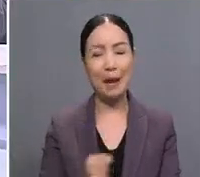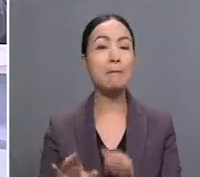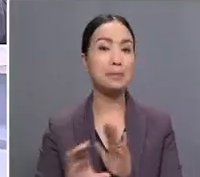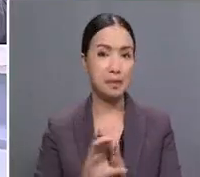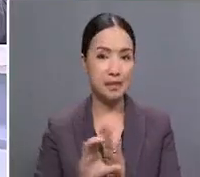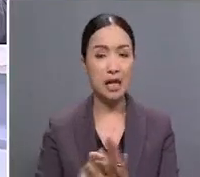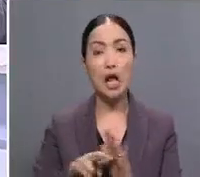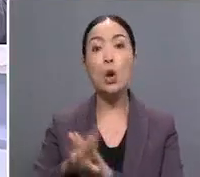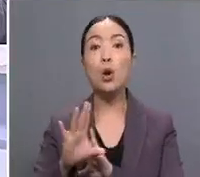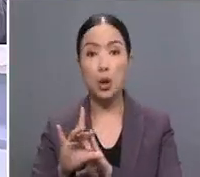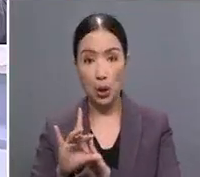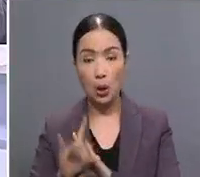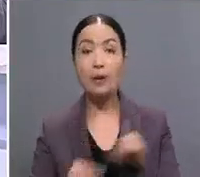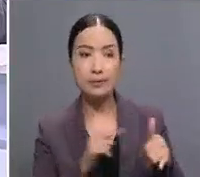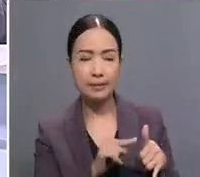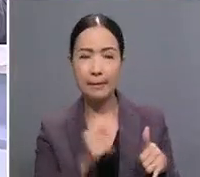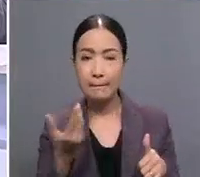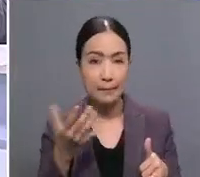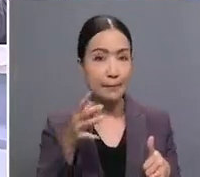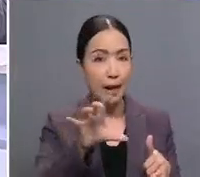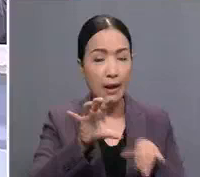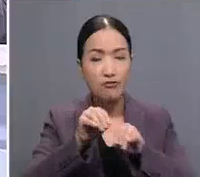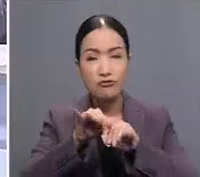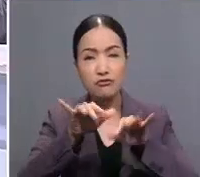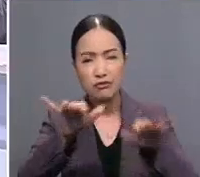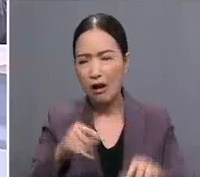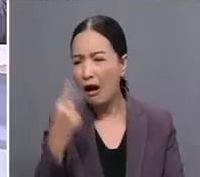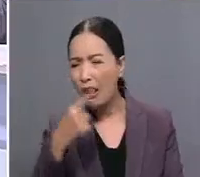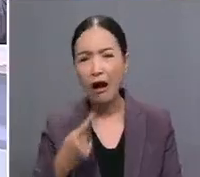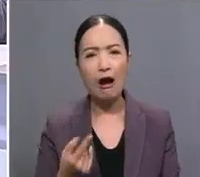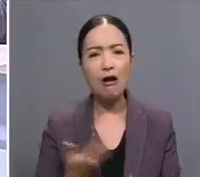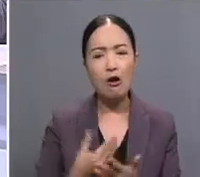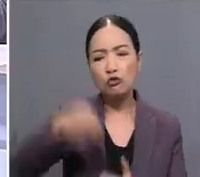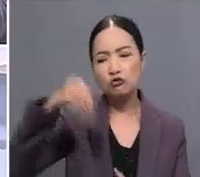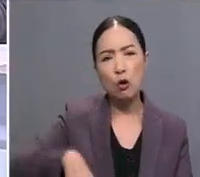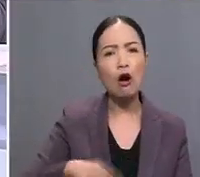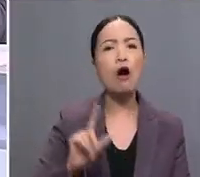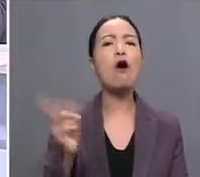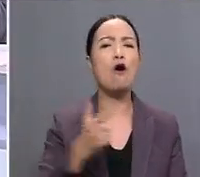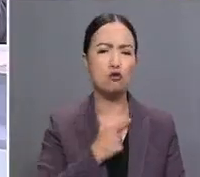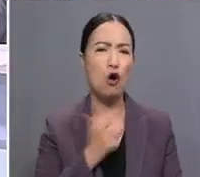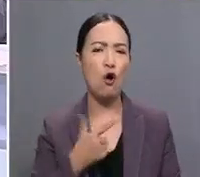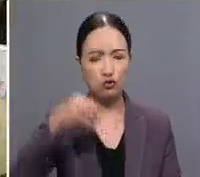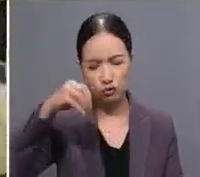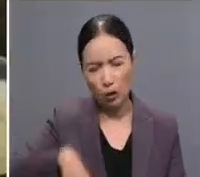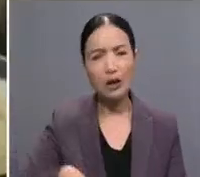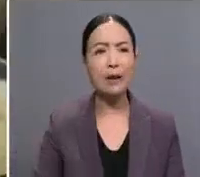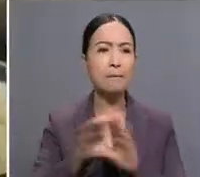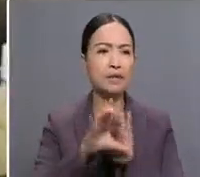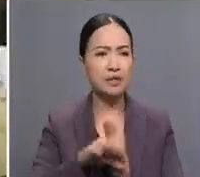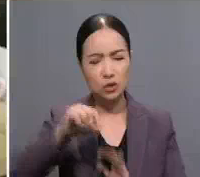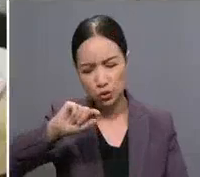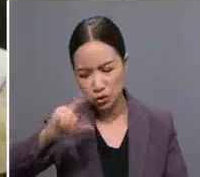ฮะเธอประกาศตามหาเจ้าของทรัพย์ที่ไปทำหล่นอยู่ในห้างบิ๊กซีเป็นสร้อยคอทองคำพูดได้ทีนี้เออ